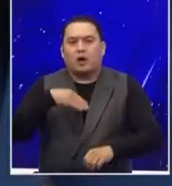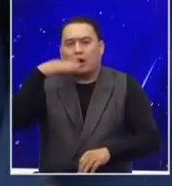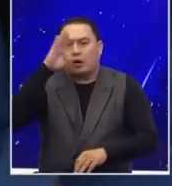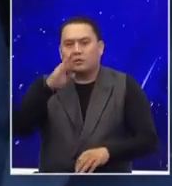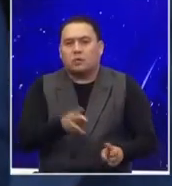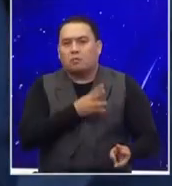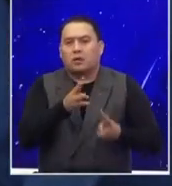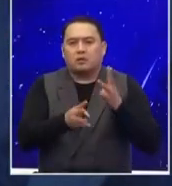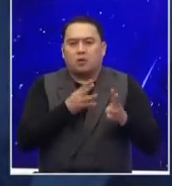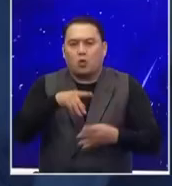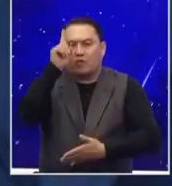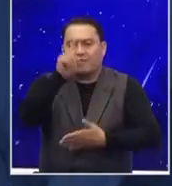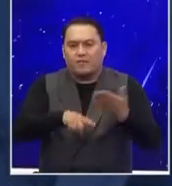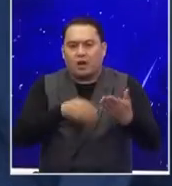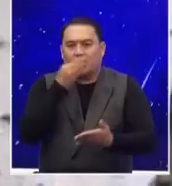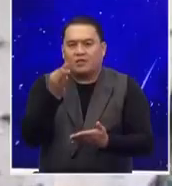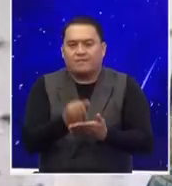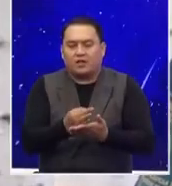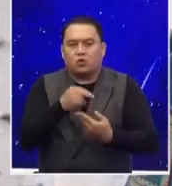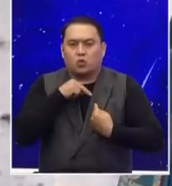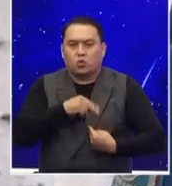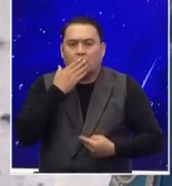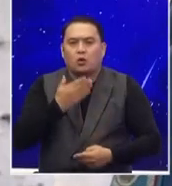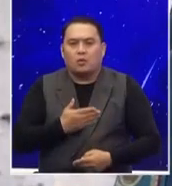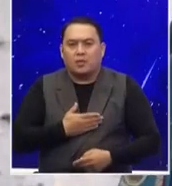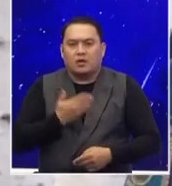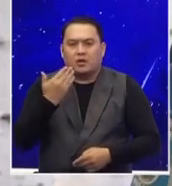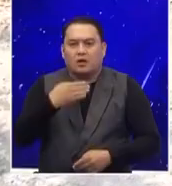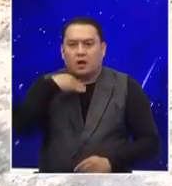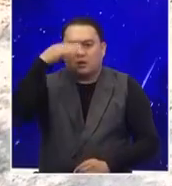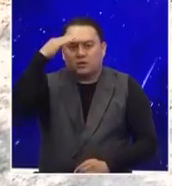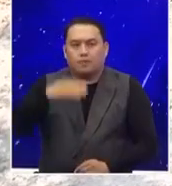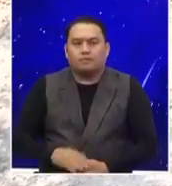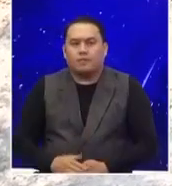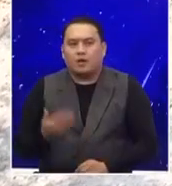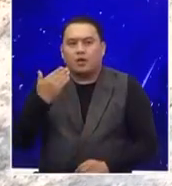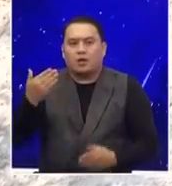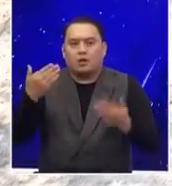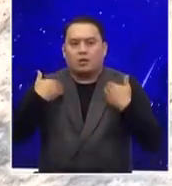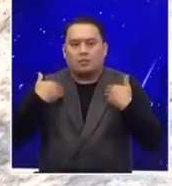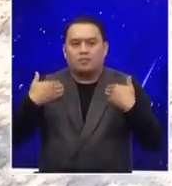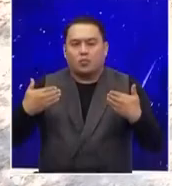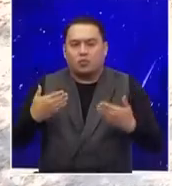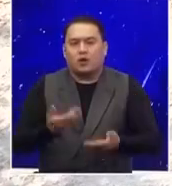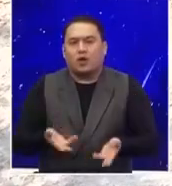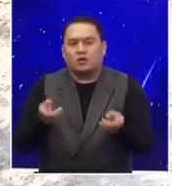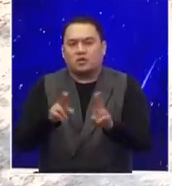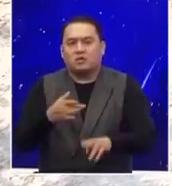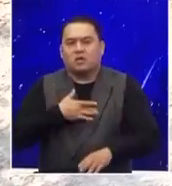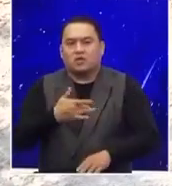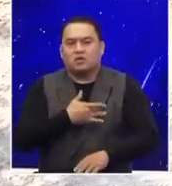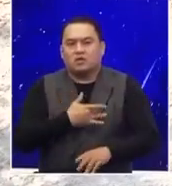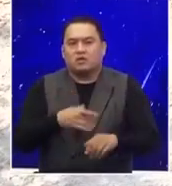подбодрить. Уверен, что они вырастут такими ответственными и трудолюбивыми, как и их отцы. Их подвиг навсегда останется в наших сердцах, отмечают